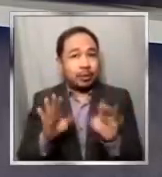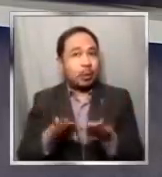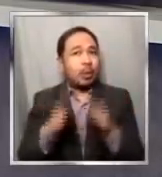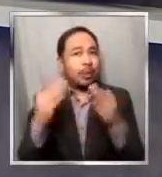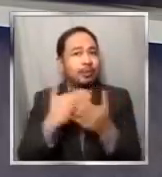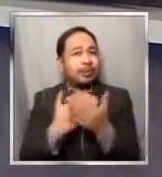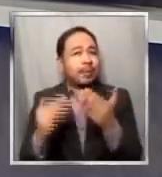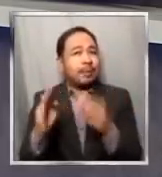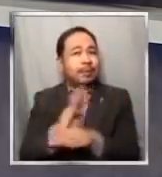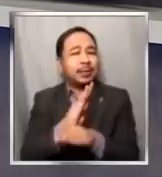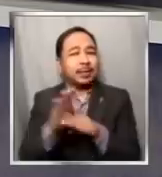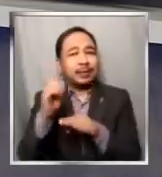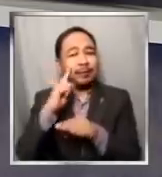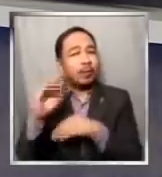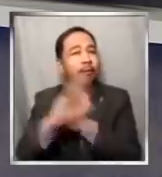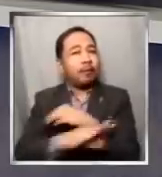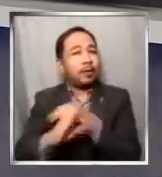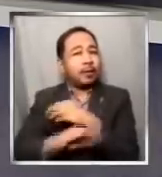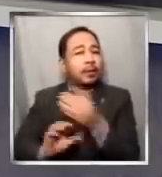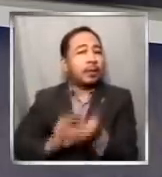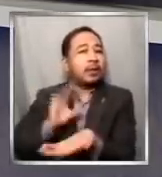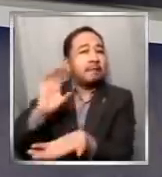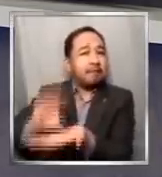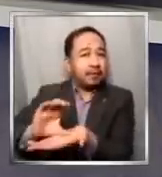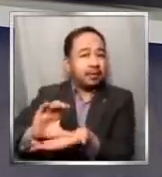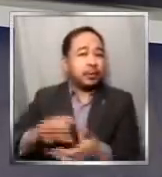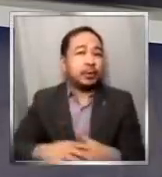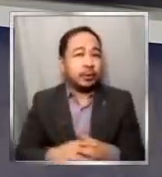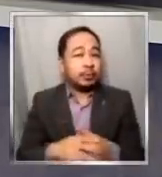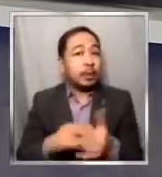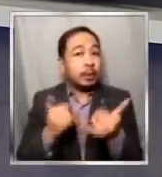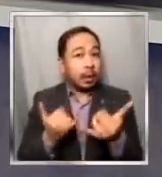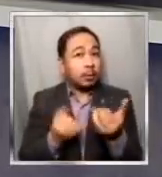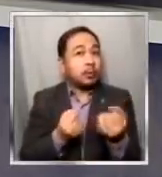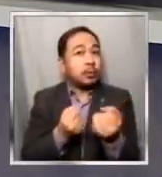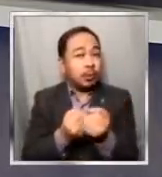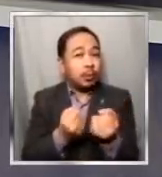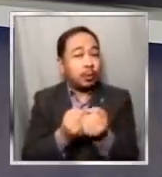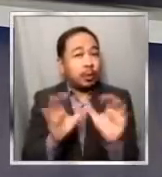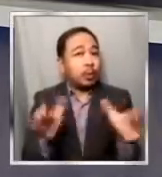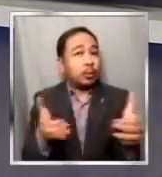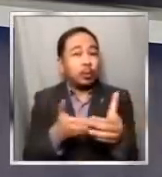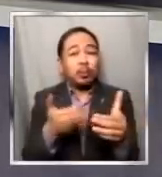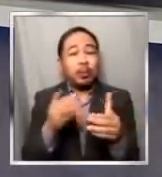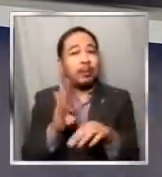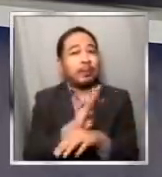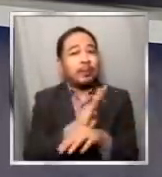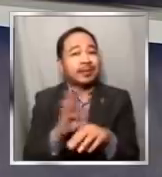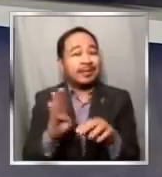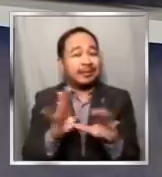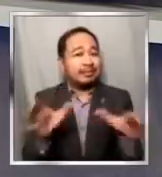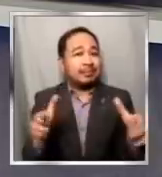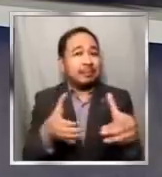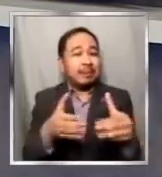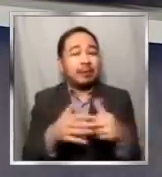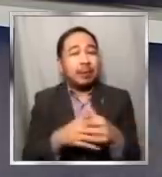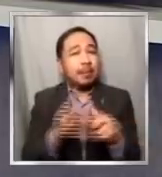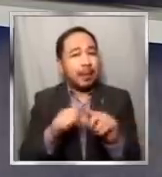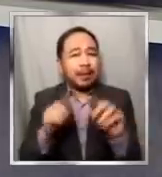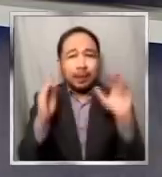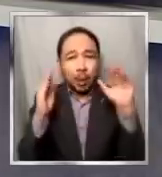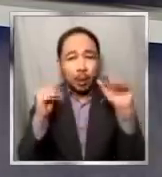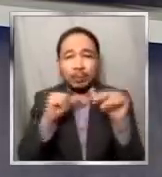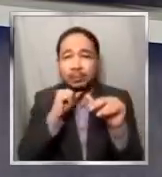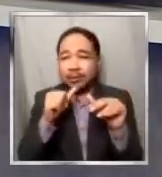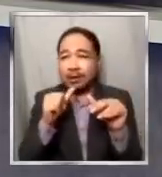dayuhang mamumuhunan o yung mga foreign investor. Suportado rin niya ng grupo ng mga negosyante. Pero sana raw, huwag sa pamamagitan ng